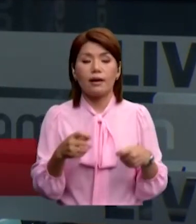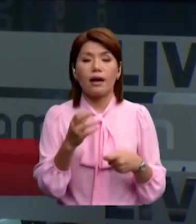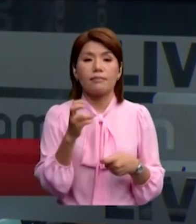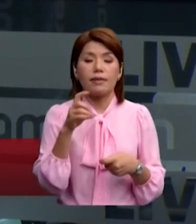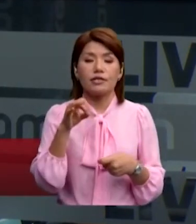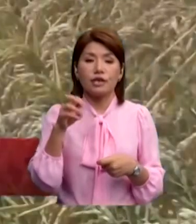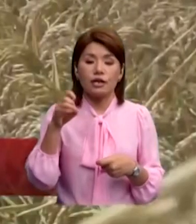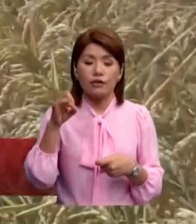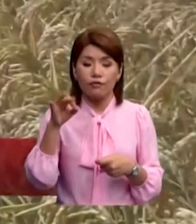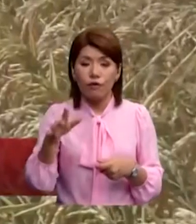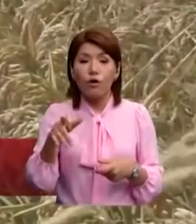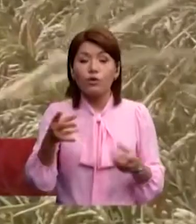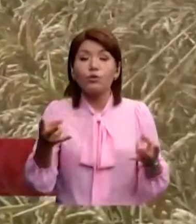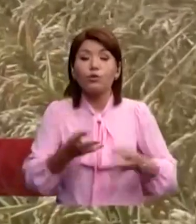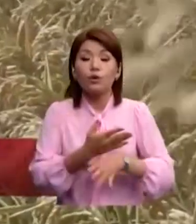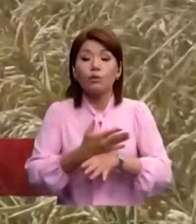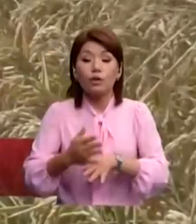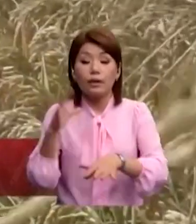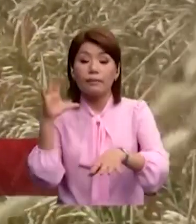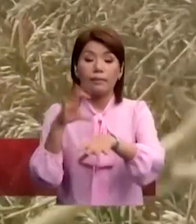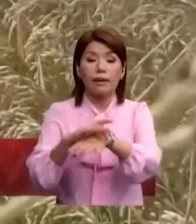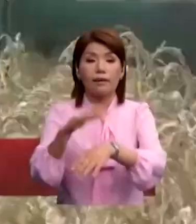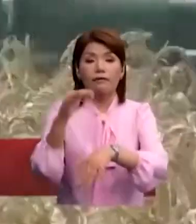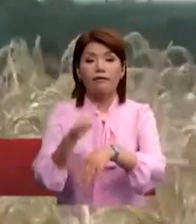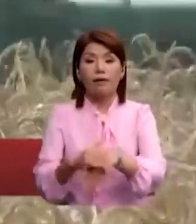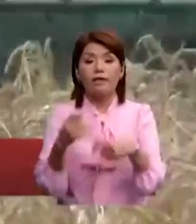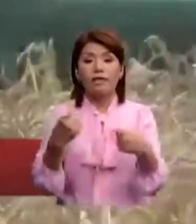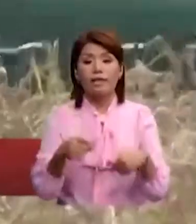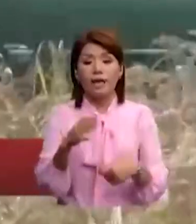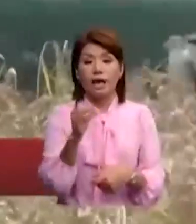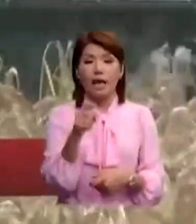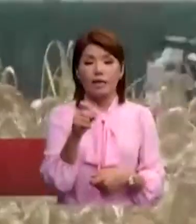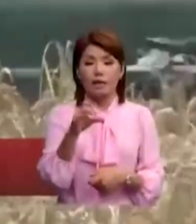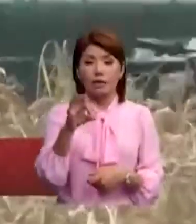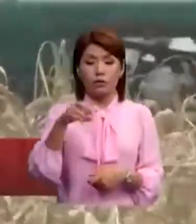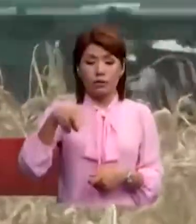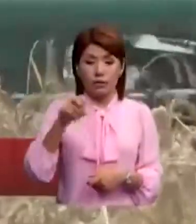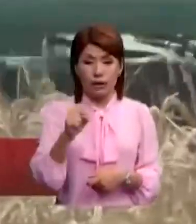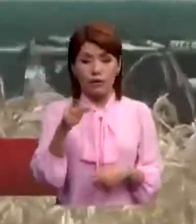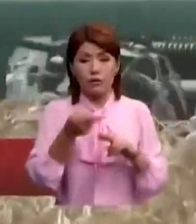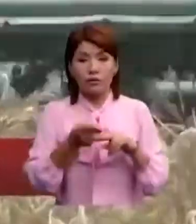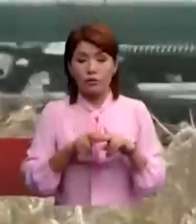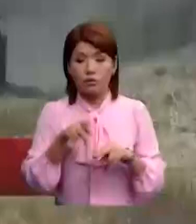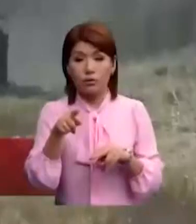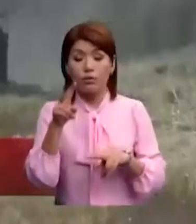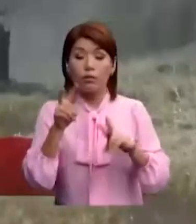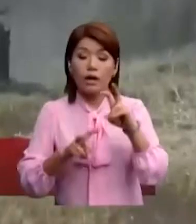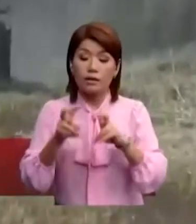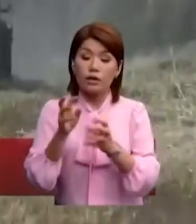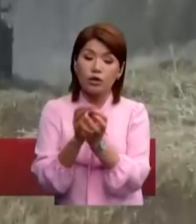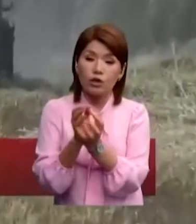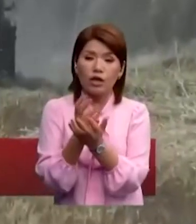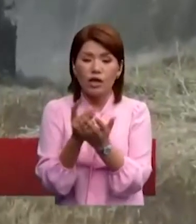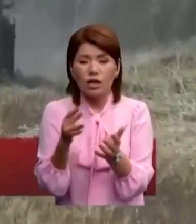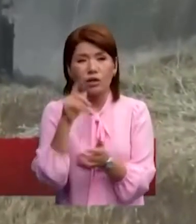Шаккалиев, это необходимо после выявления подобного факта на рынке Алтын-Орда. По информации Минсельхоза, производство овощей, в